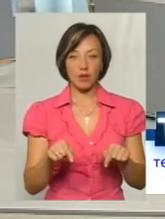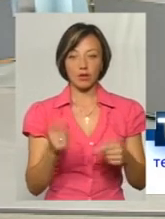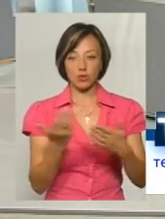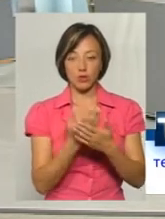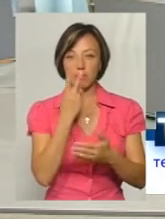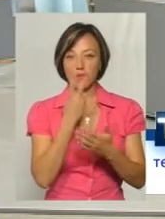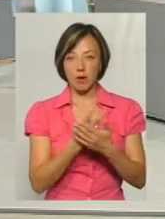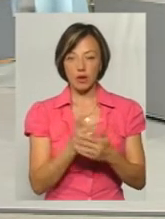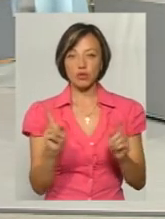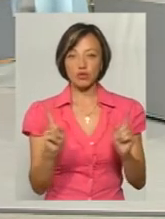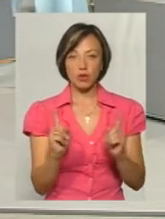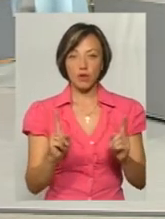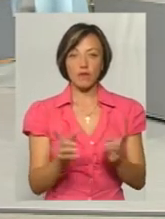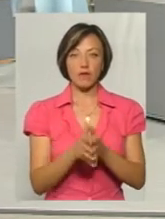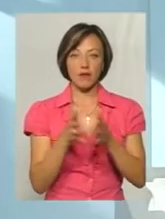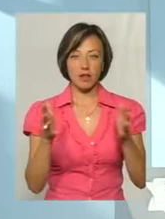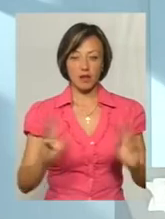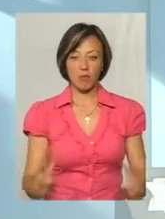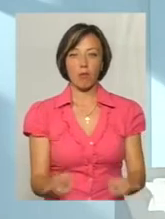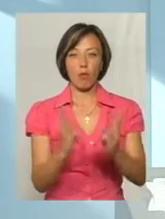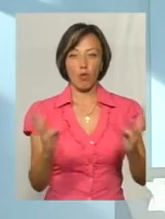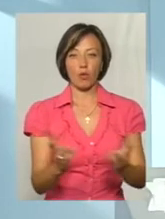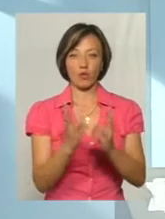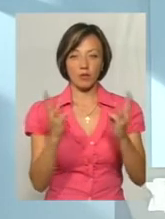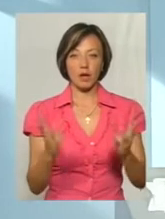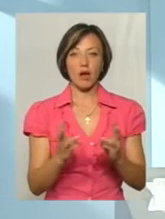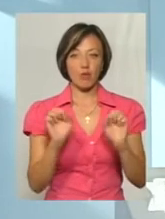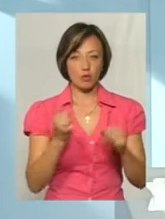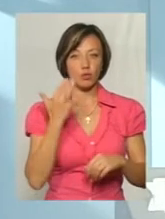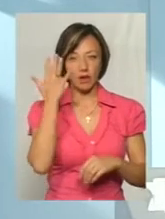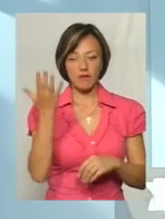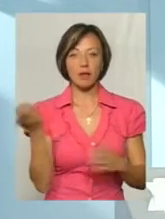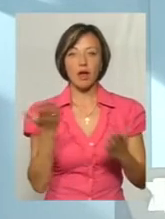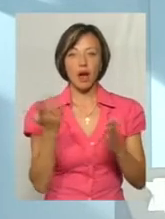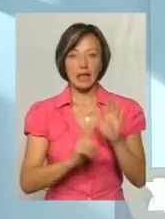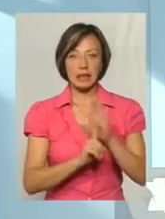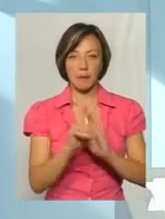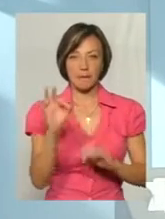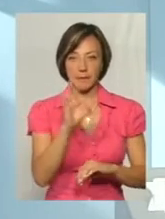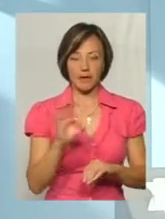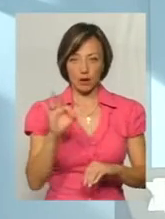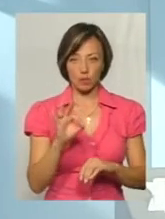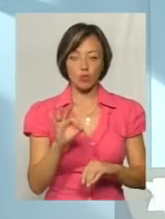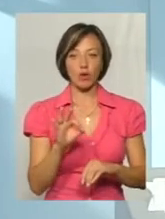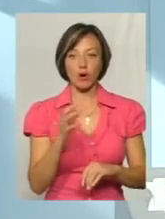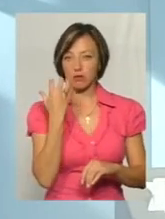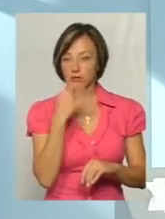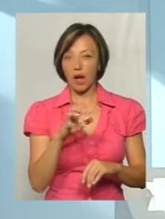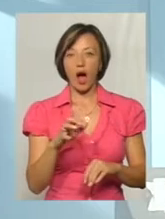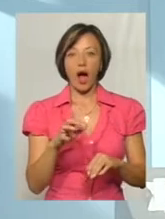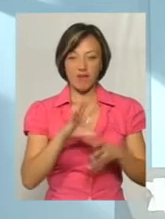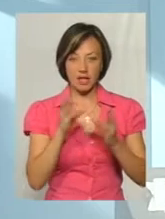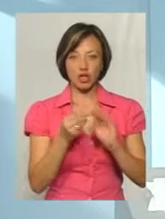ми бачили, що наскільки велике там полум'я, от, і можете уявити, яка там температура. А взагалі при температурі